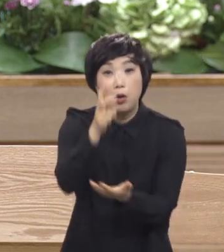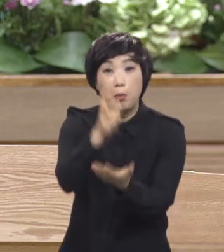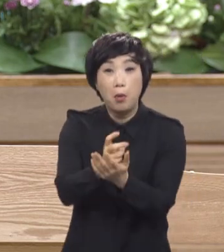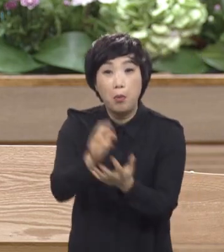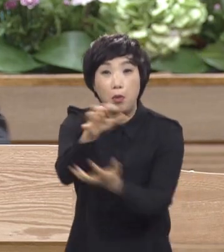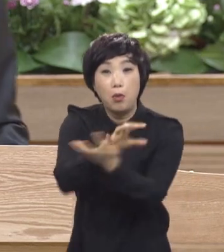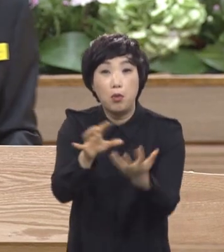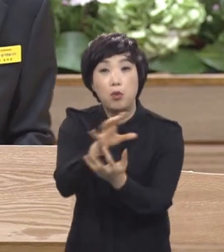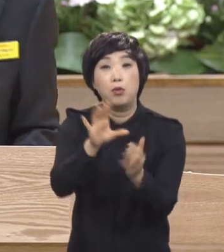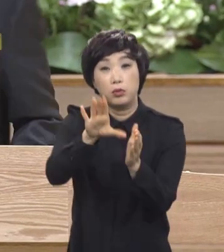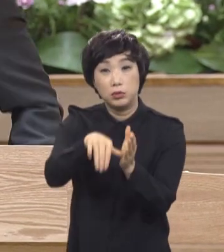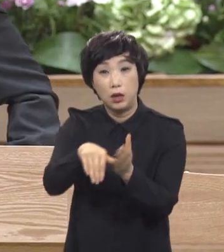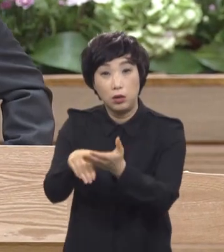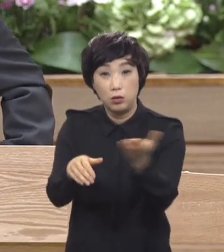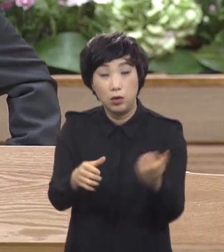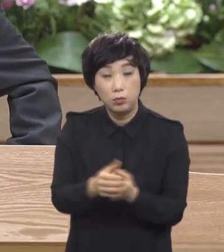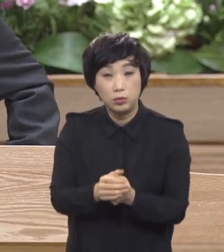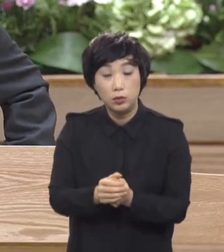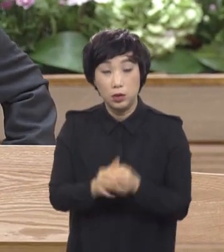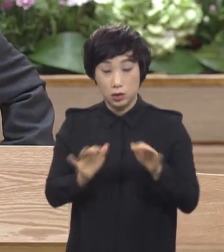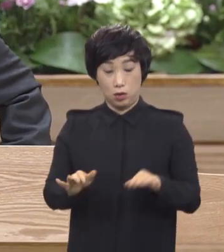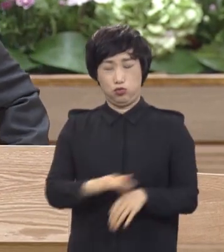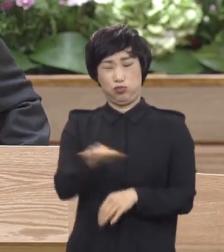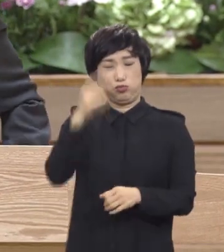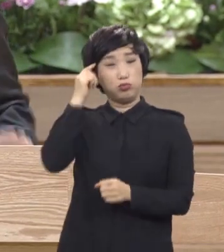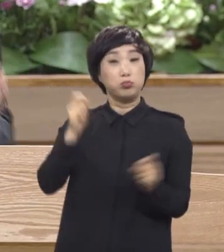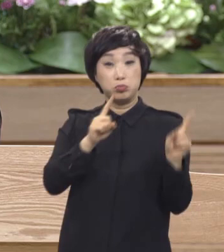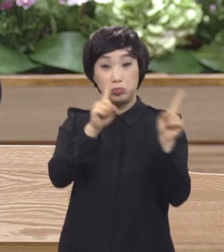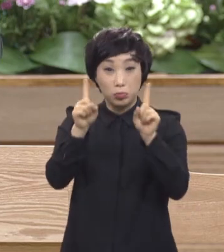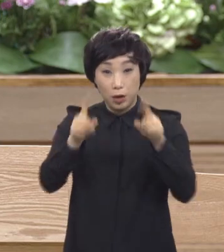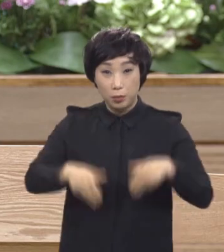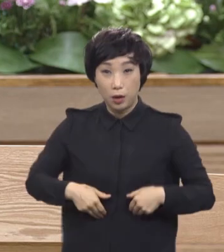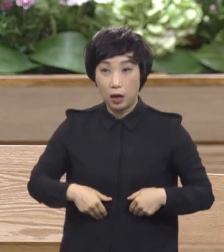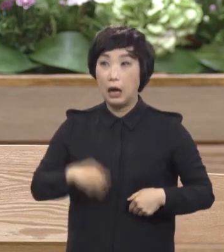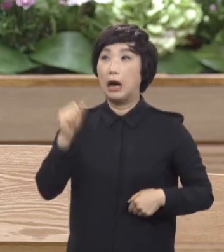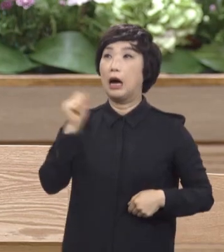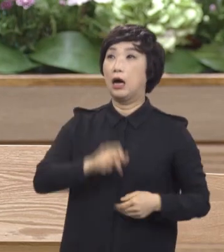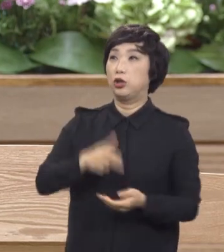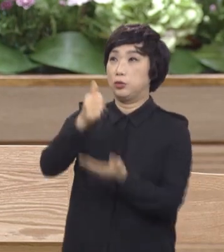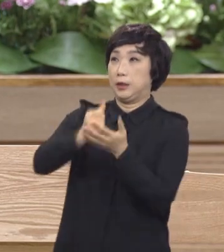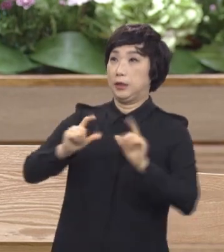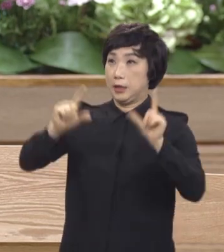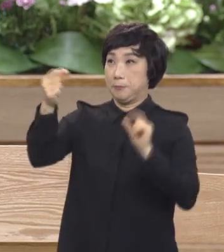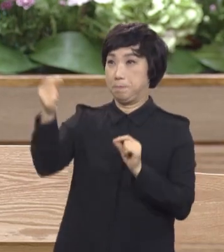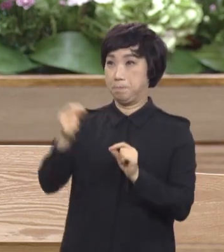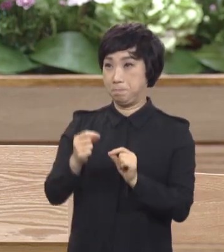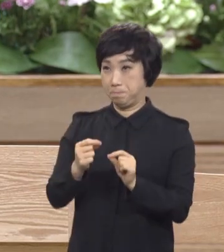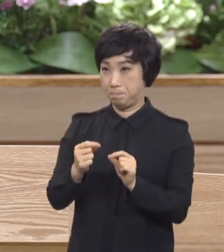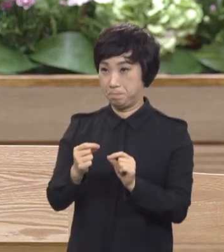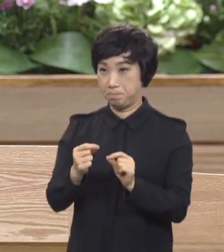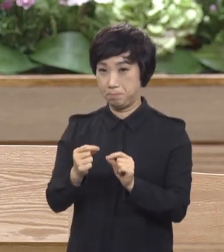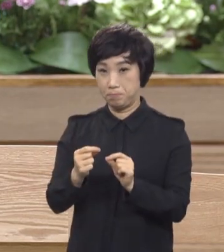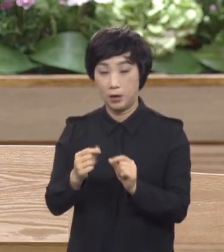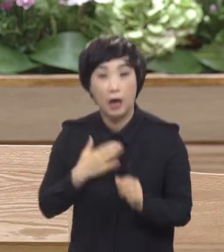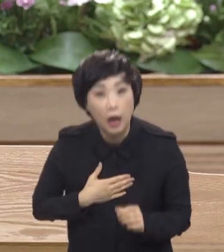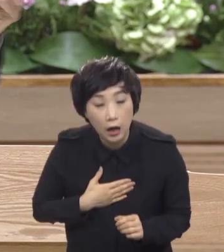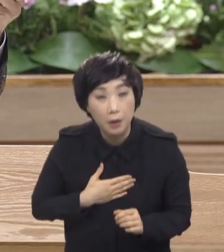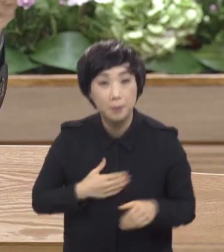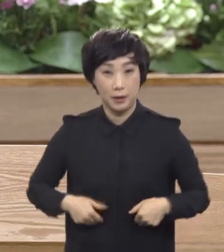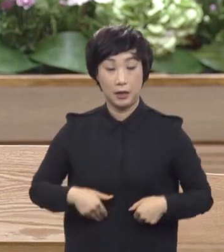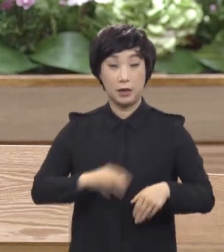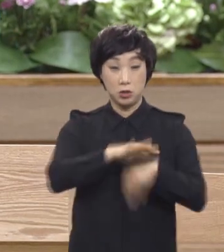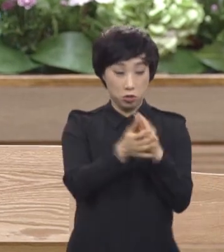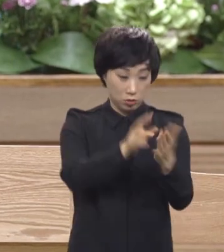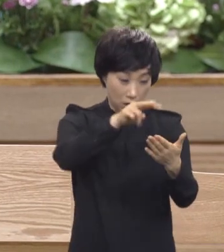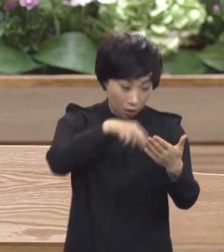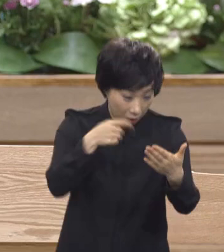방종이 되는 이때에 우리가 정신 반짝 치려서 아 주의 날이 임박했구나 우리는 성경을